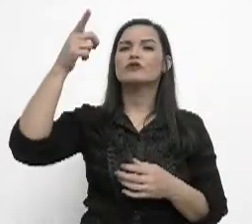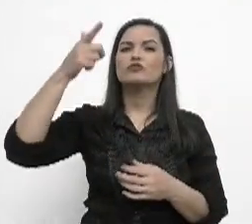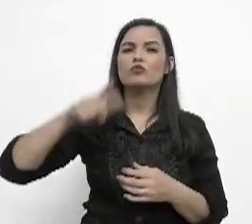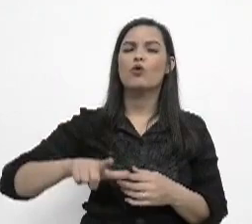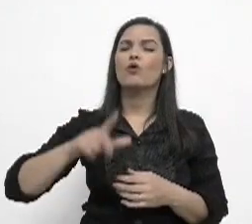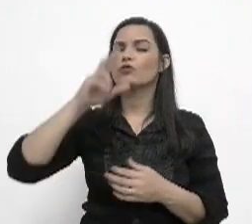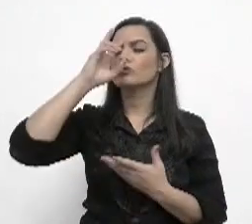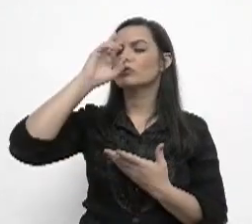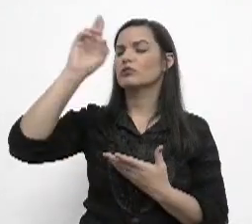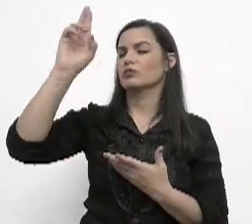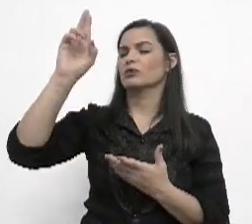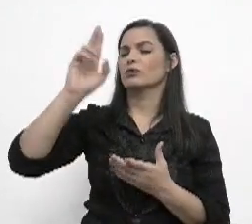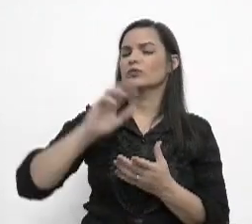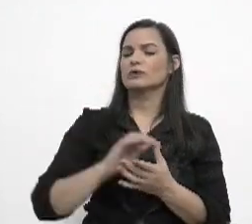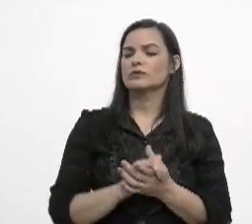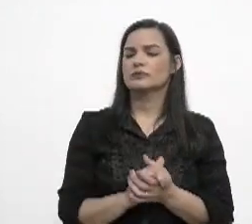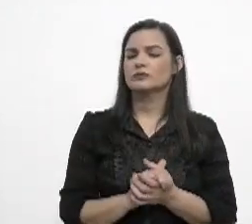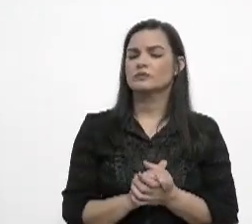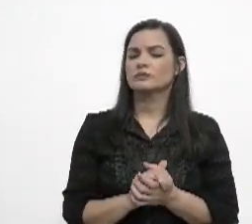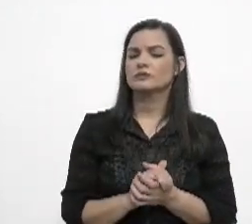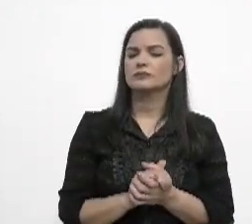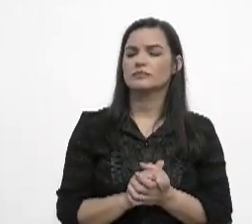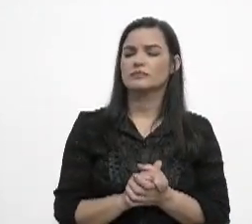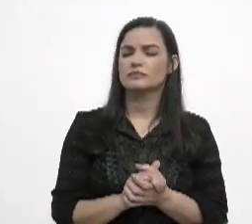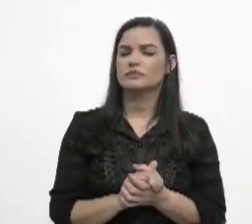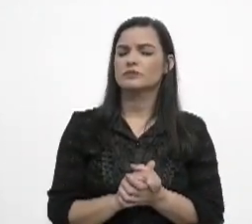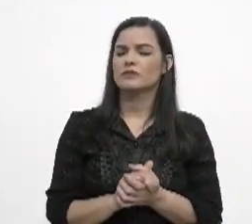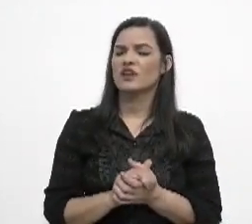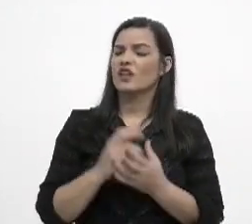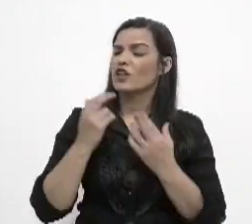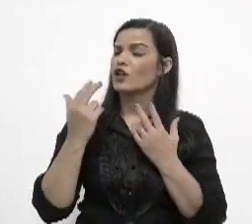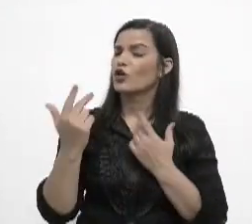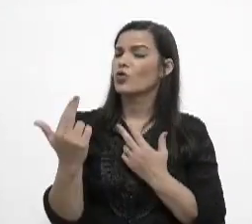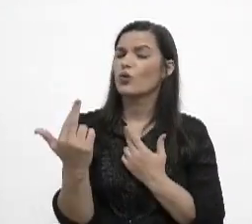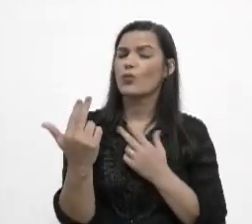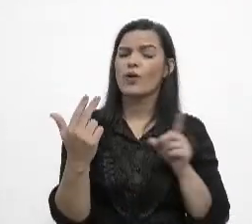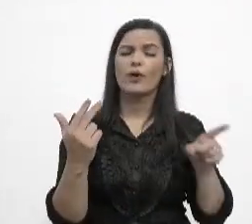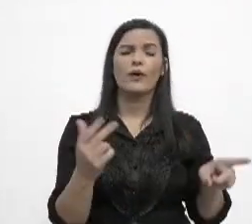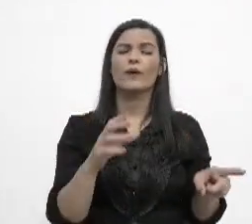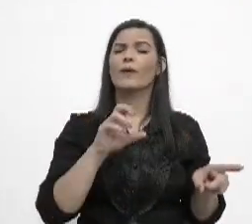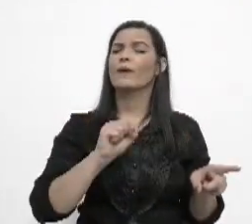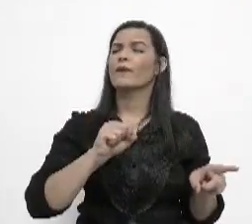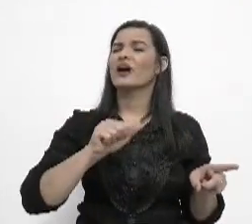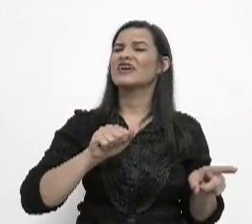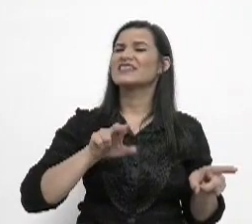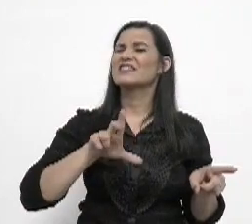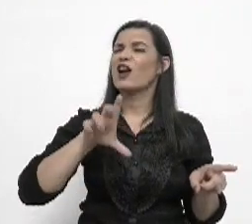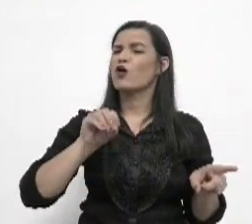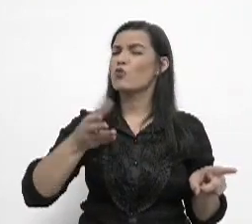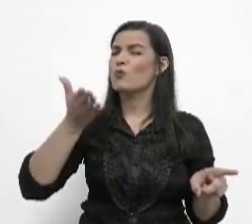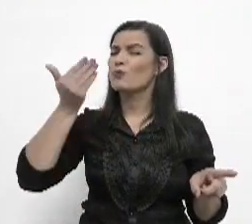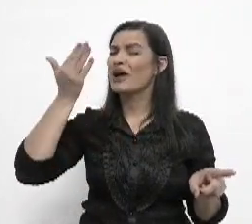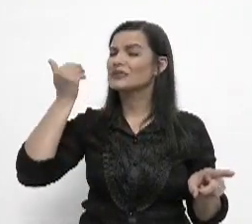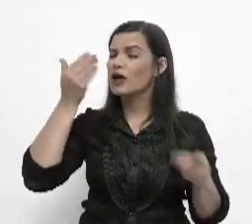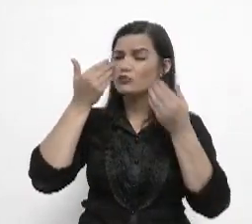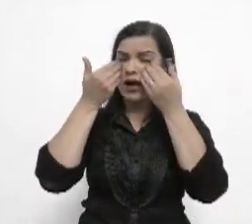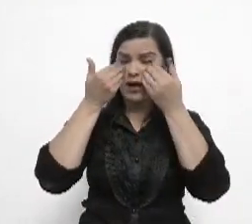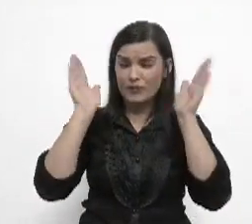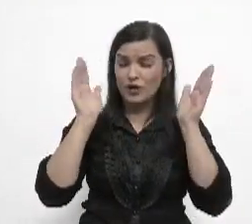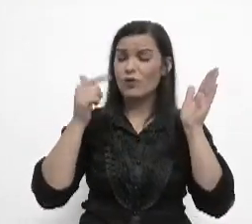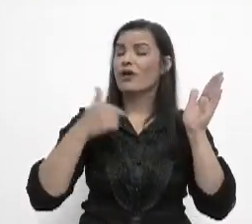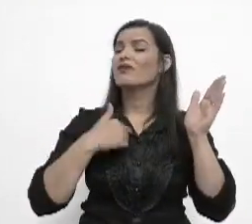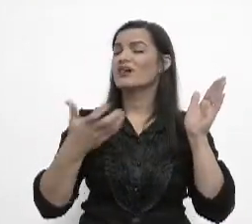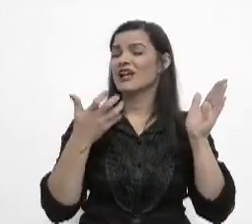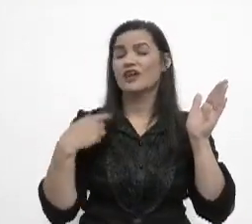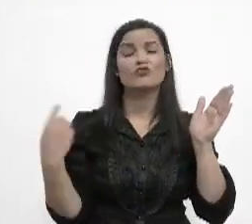다시 떠여졌던 것처럼 우리의 눈이 다시 떠여지기를 Da 원합니다. mesma maneira como os olhos de Saulo se abriram, queremos ver os nossos olhos se abrir a Ti. 우리의